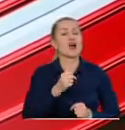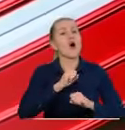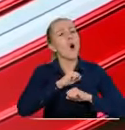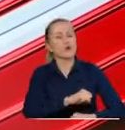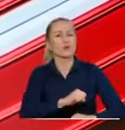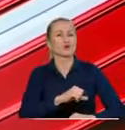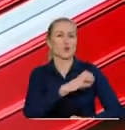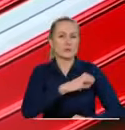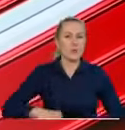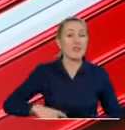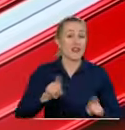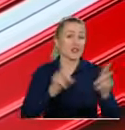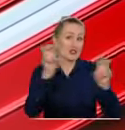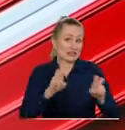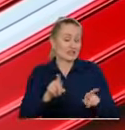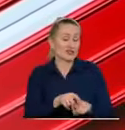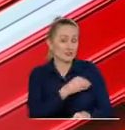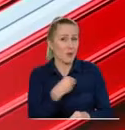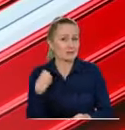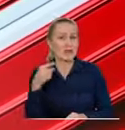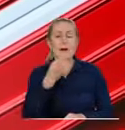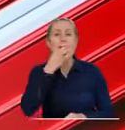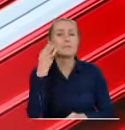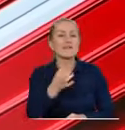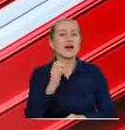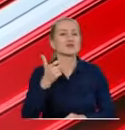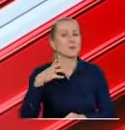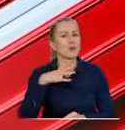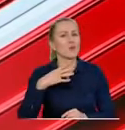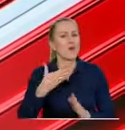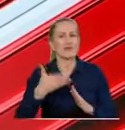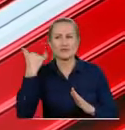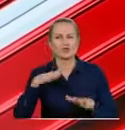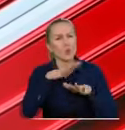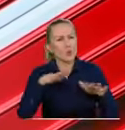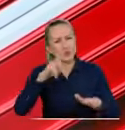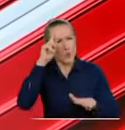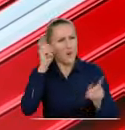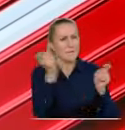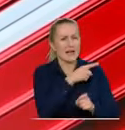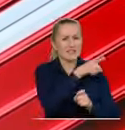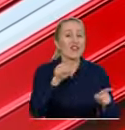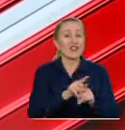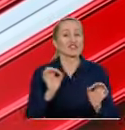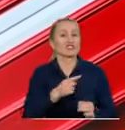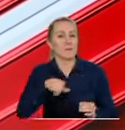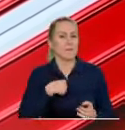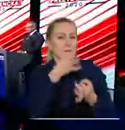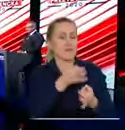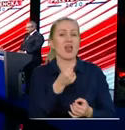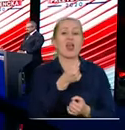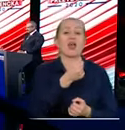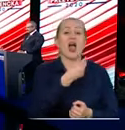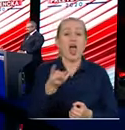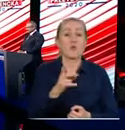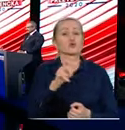także na kryzys, także i Polski w tym kontekście. Pytanie, które zadawało sobie wcześniej wiele narodów, wiele krajów, także to pytanie zadajemy tutaj. Euro czy złoty? A